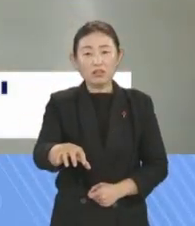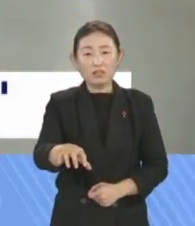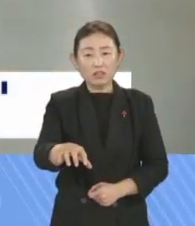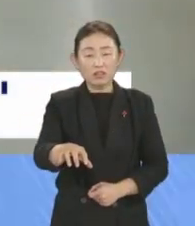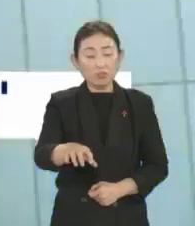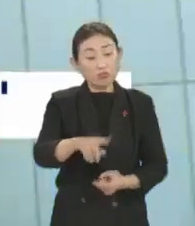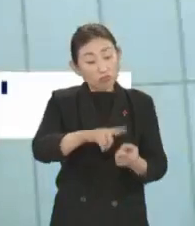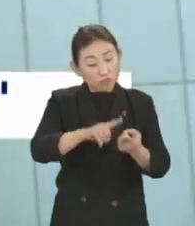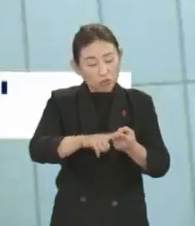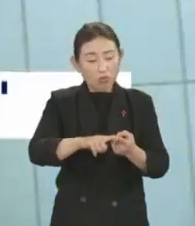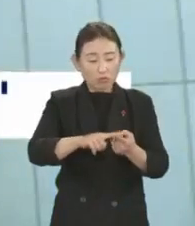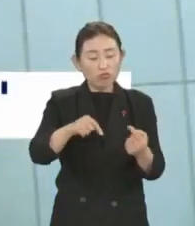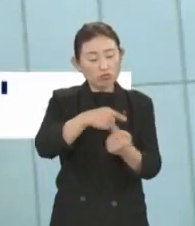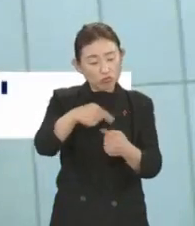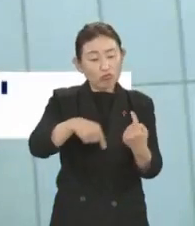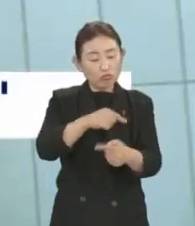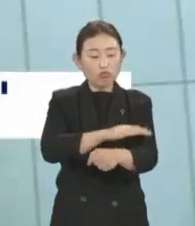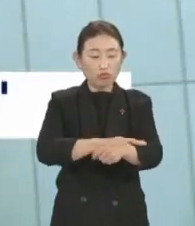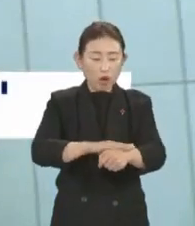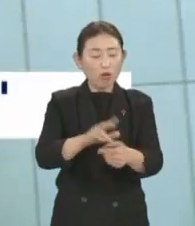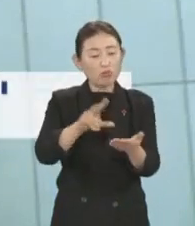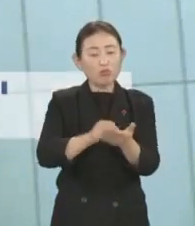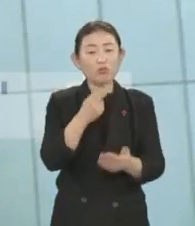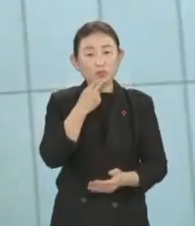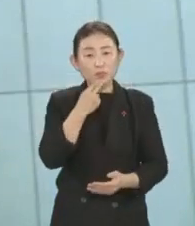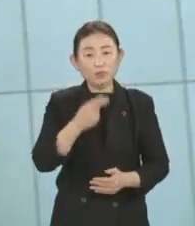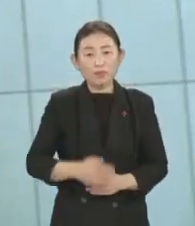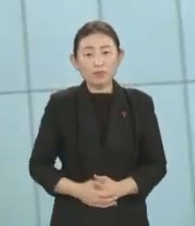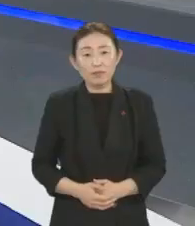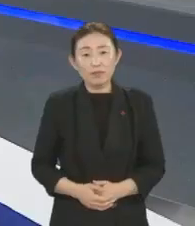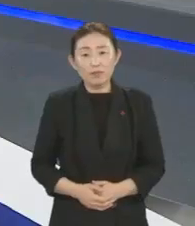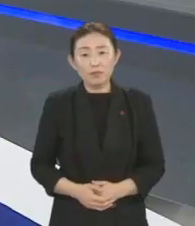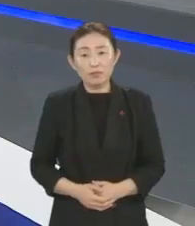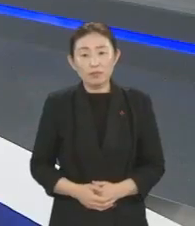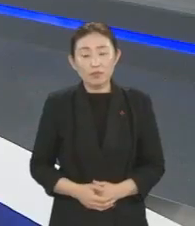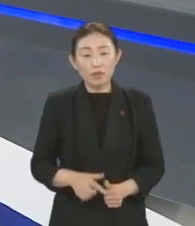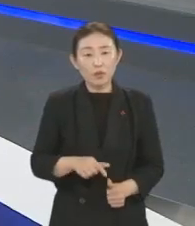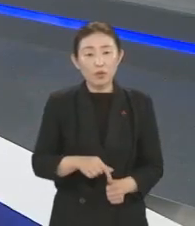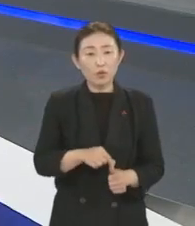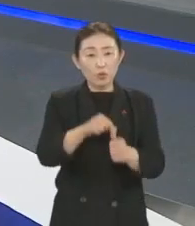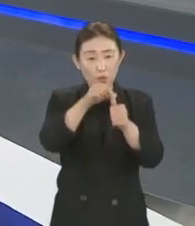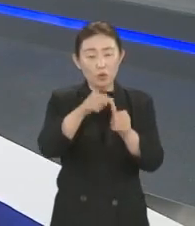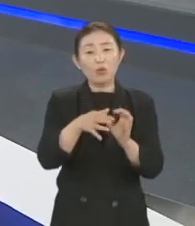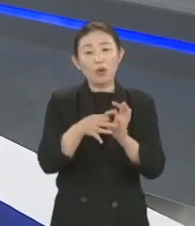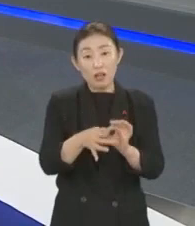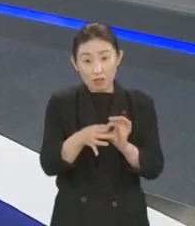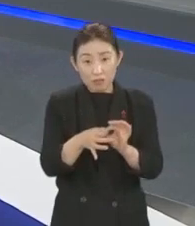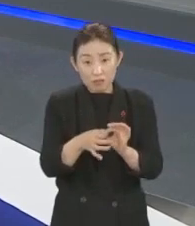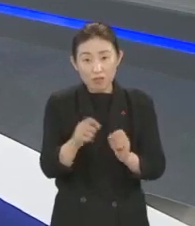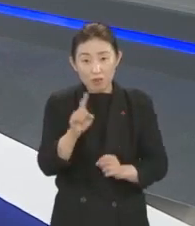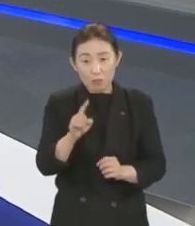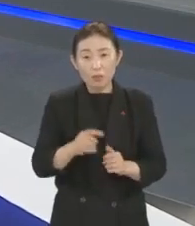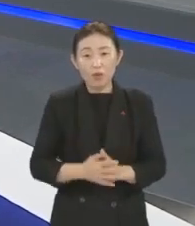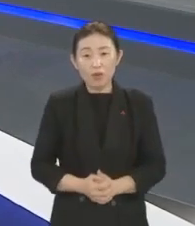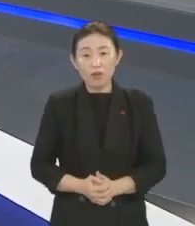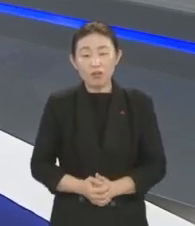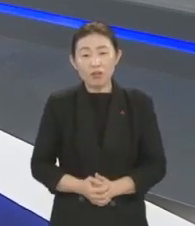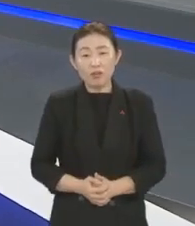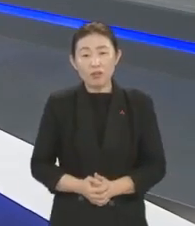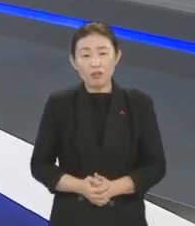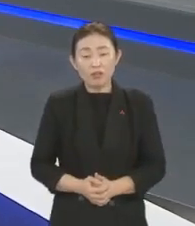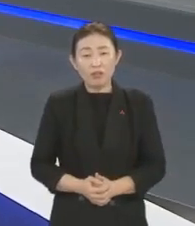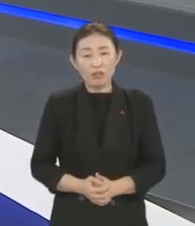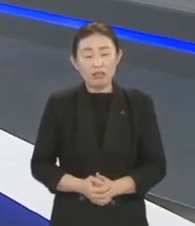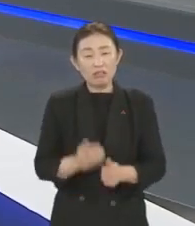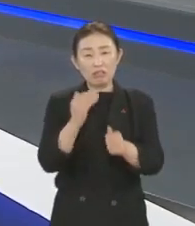큰 문제가 없거든요. 없고, 그렇기 때문에, 그리고 또 고용 승계 같은 경우는 다 이루어지게 하려고